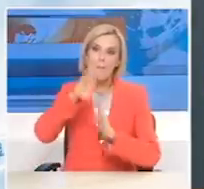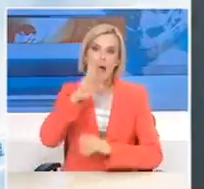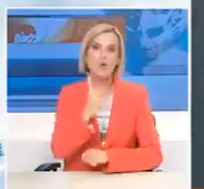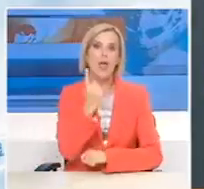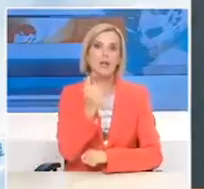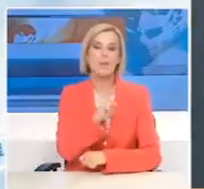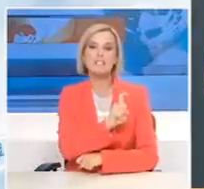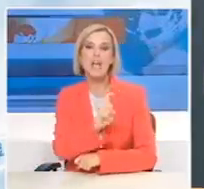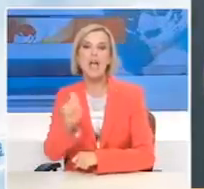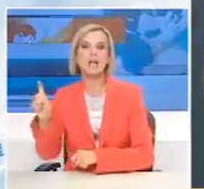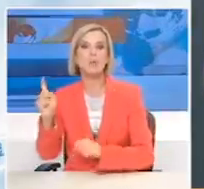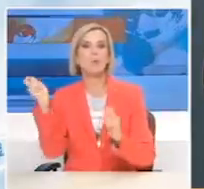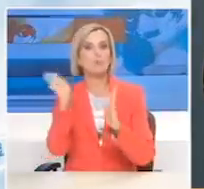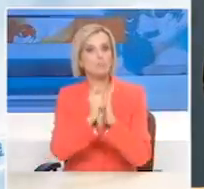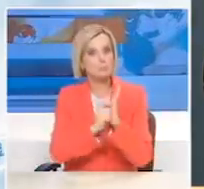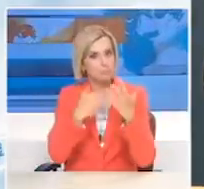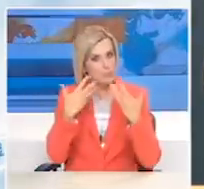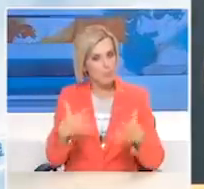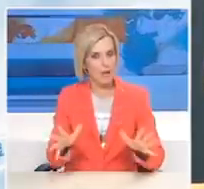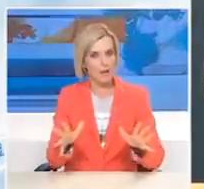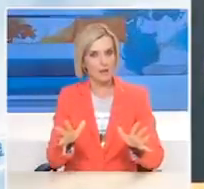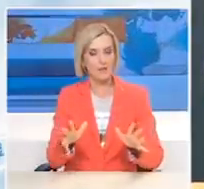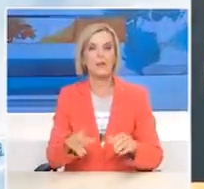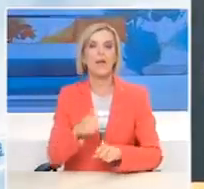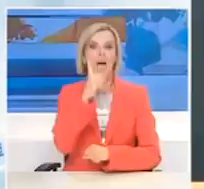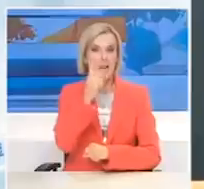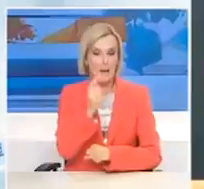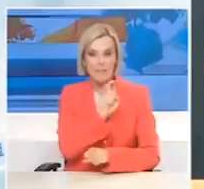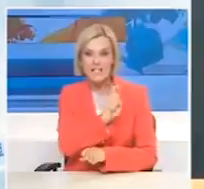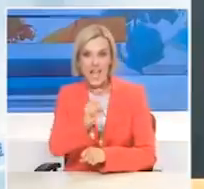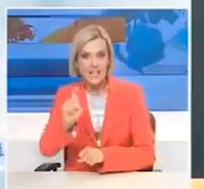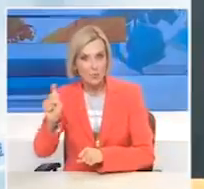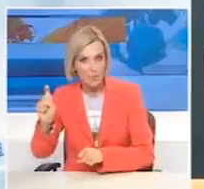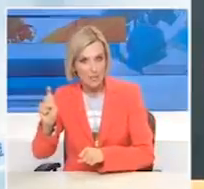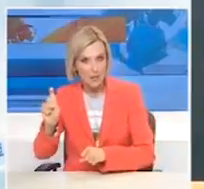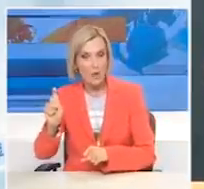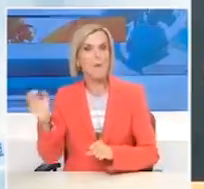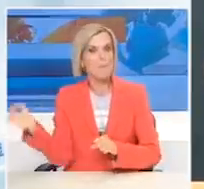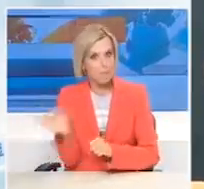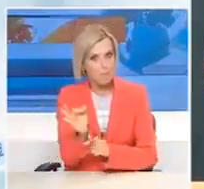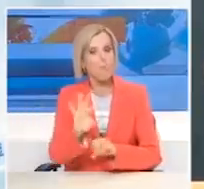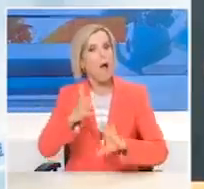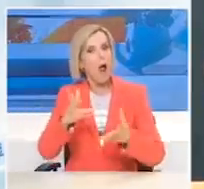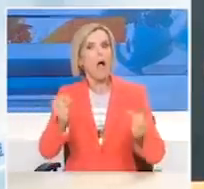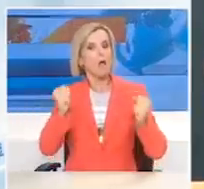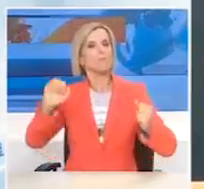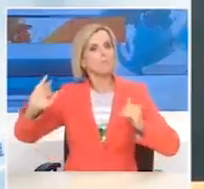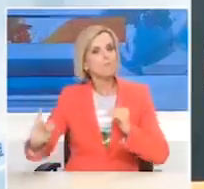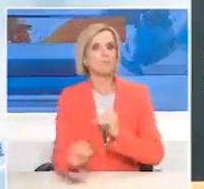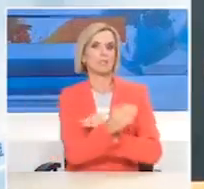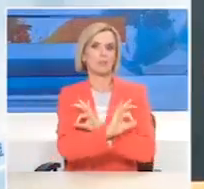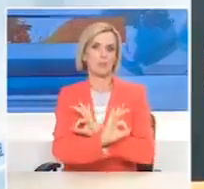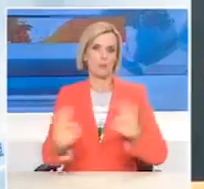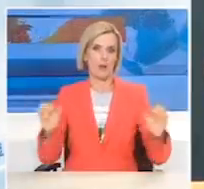1,5 εκατομμύριο καταγεγραμμένα κρούσματα. Ενώ περισσότεροι από 1,5 εκατομμύριο συνάνθρωποι μας που ενώ μολύνθηκαν από τον ιό, ανέρωσαν και έγιναν